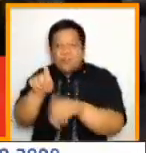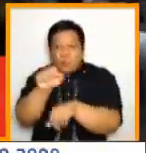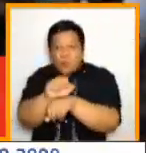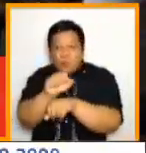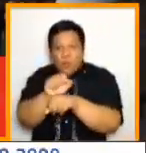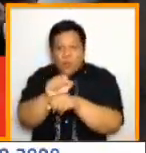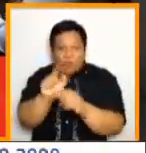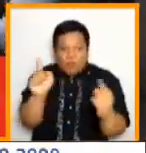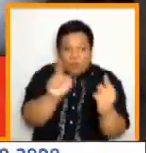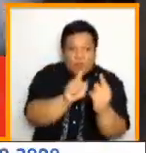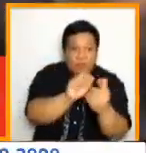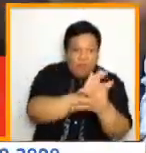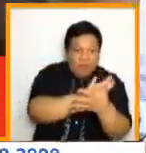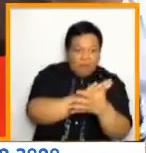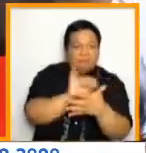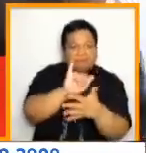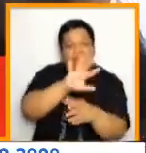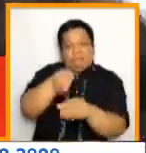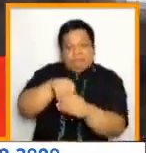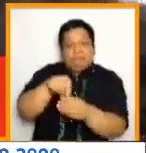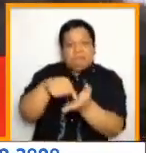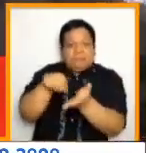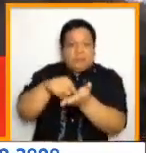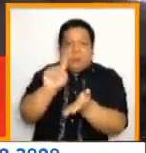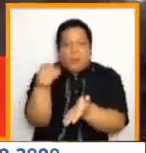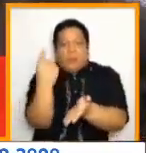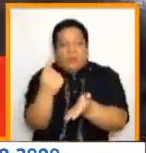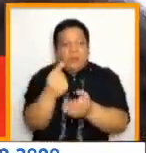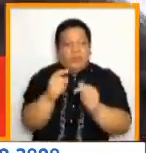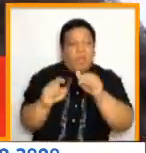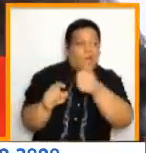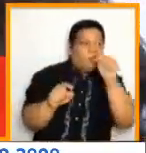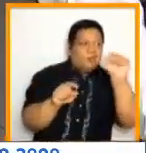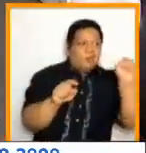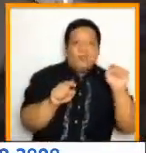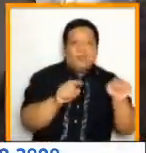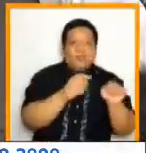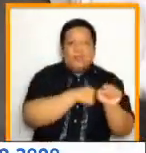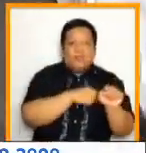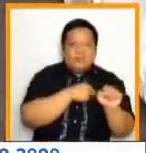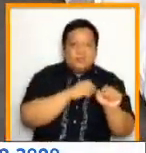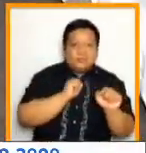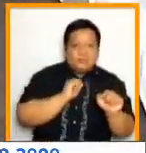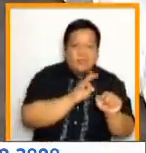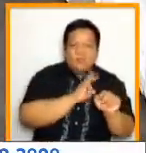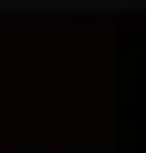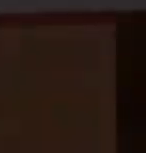ang kasama sa mabibigyan ng SRA base sa Bayanihan 2.